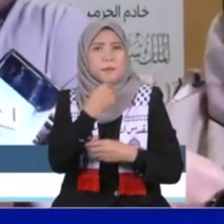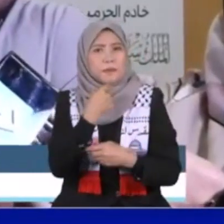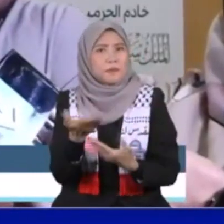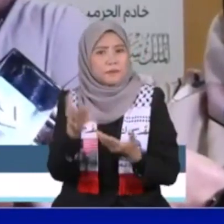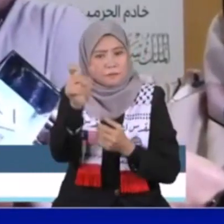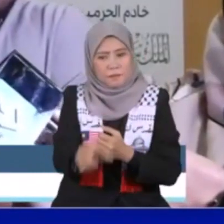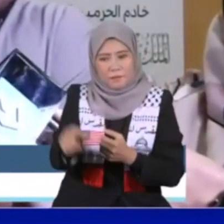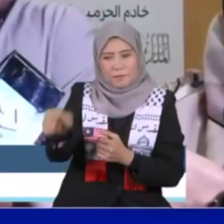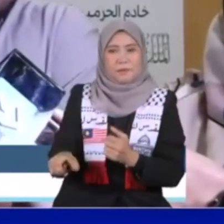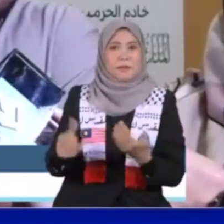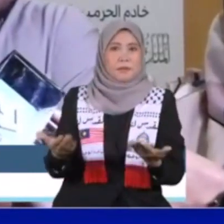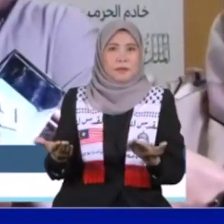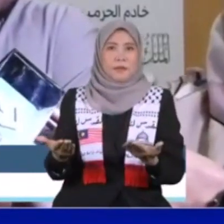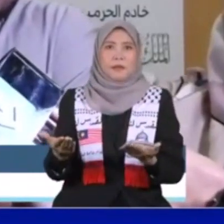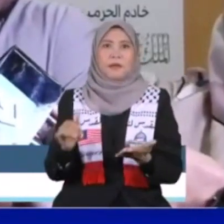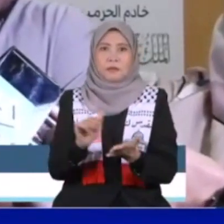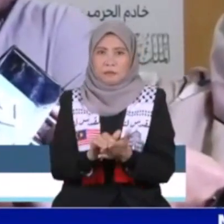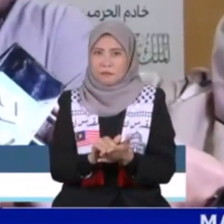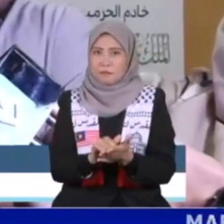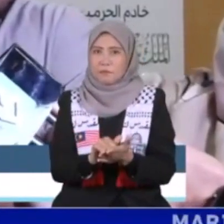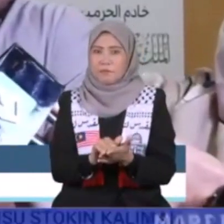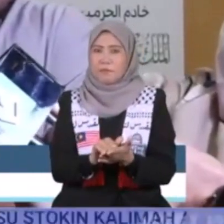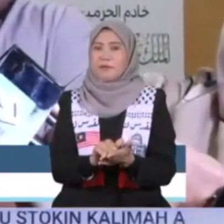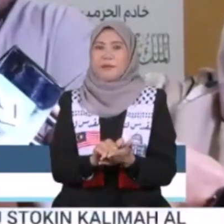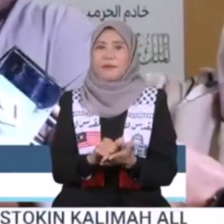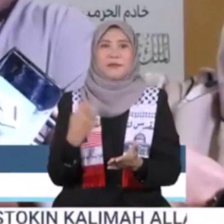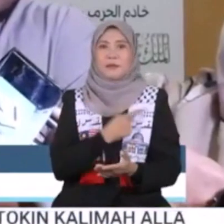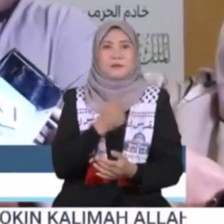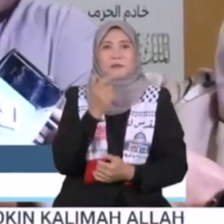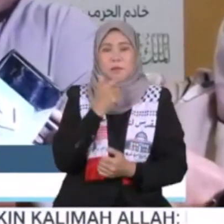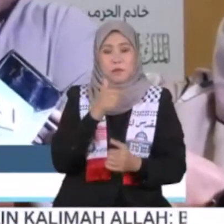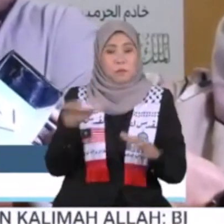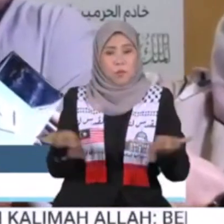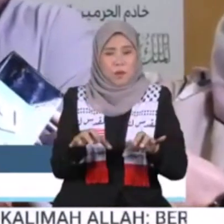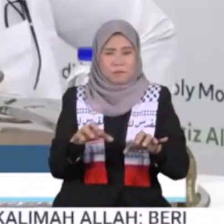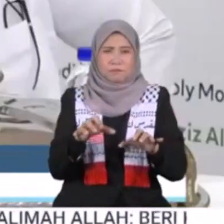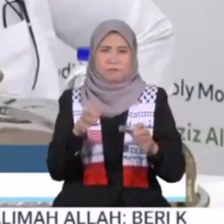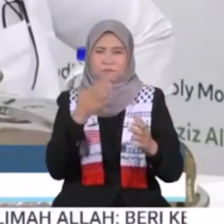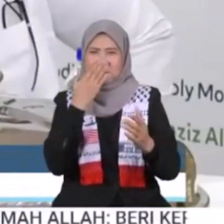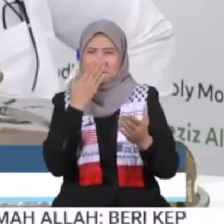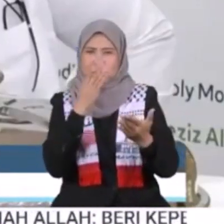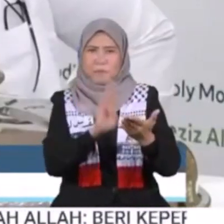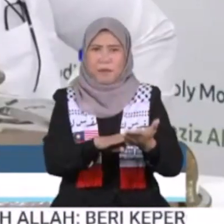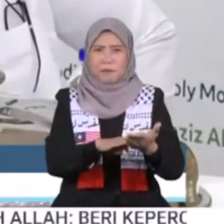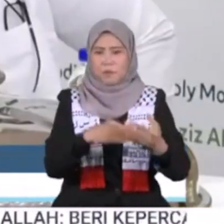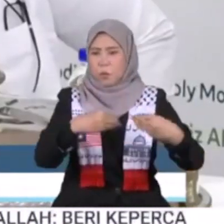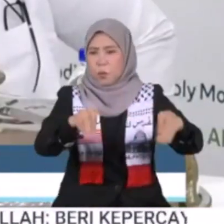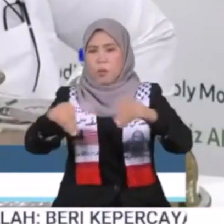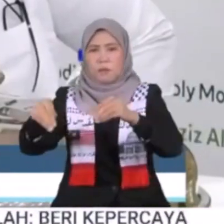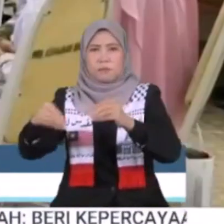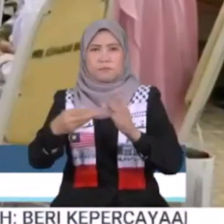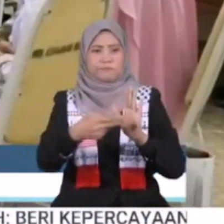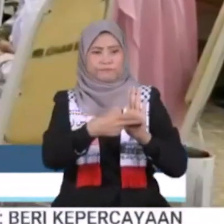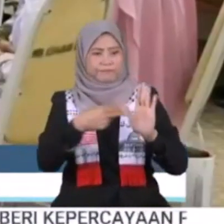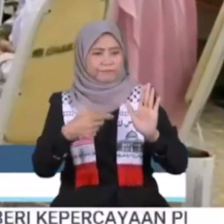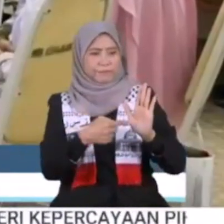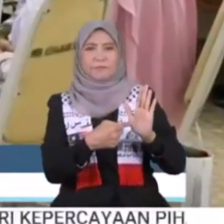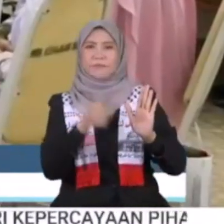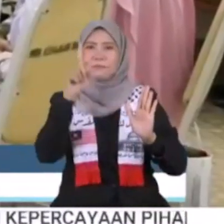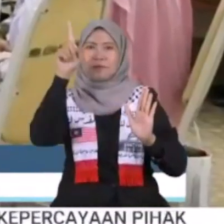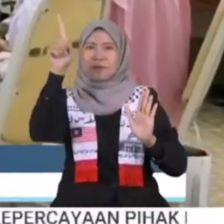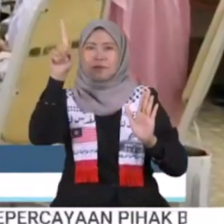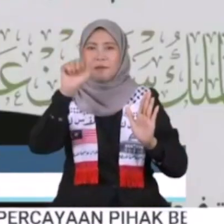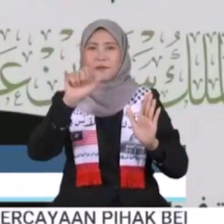niat Sebenarnya dia lakukan perbuatan ni jadi kita tak nak perbuatan khianat ini yang melibatkan kesucian